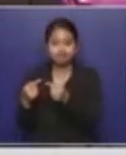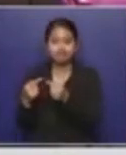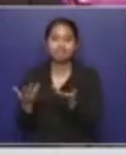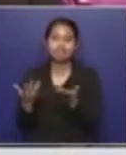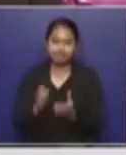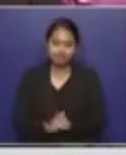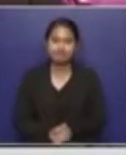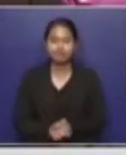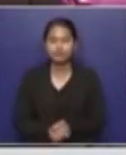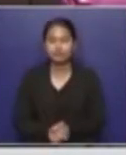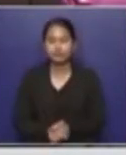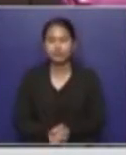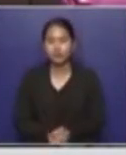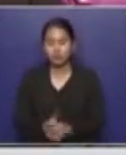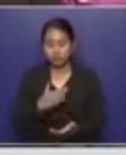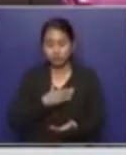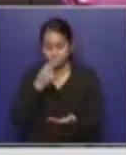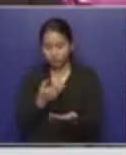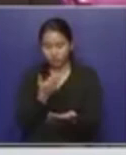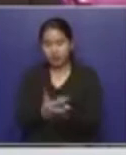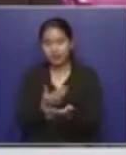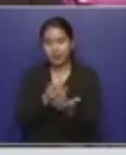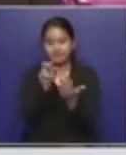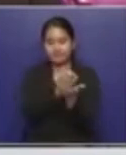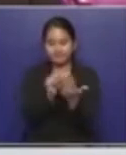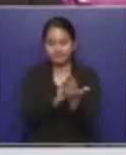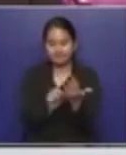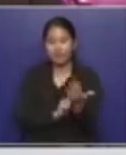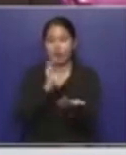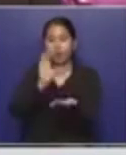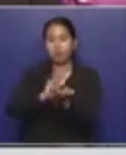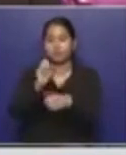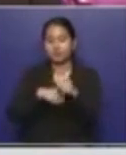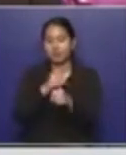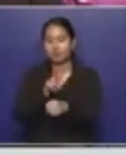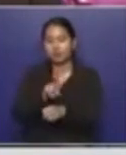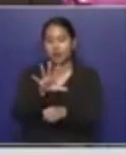ผมดูในส่วนของงบประมาณร่างงบประมาณรายจ่ายประจำปีพุทธศักราช